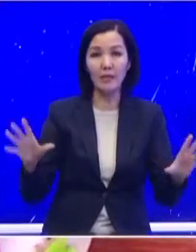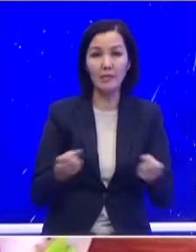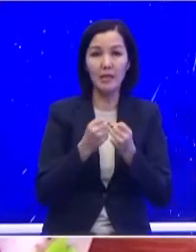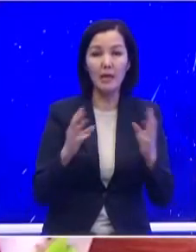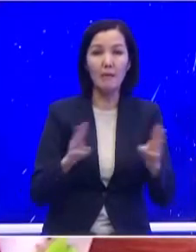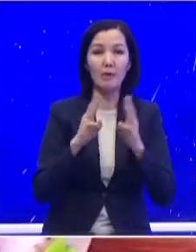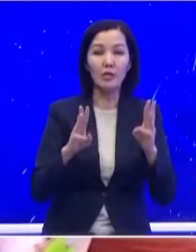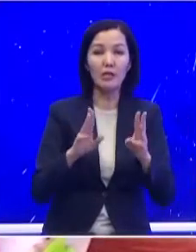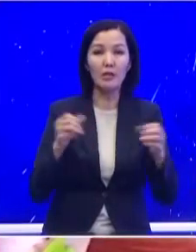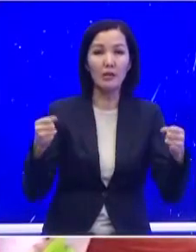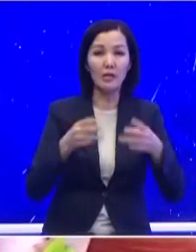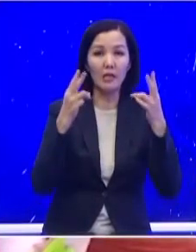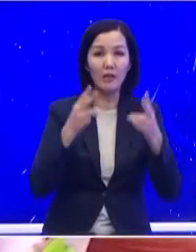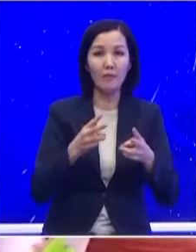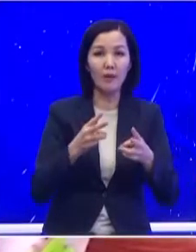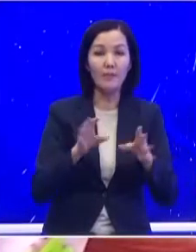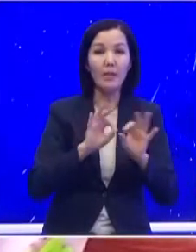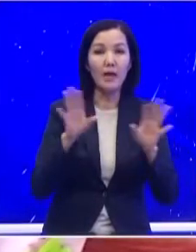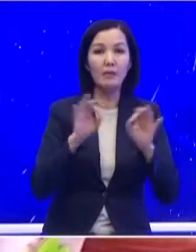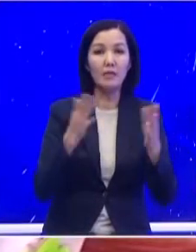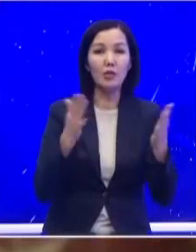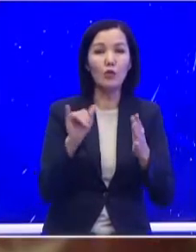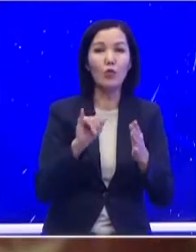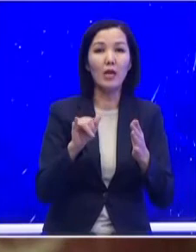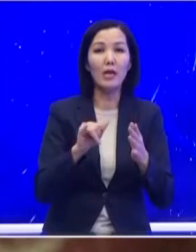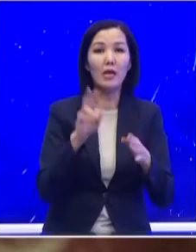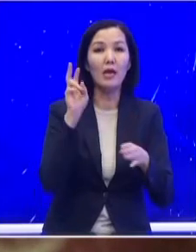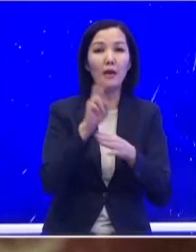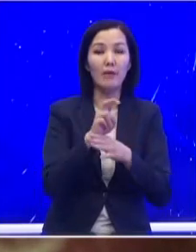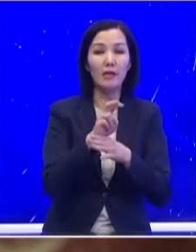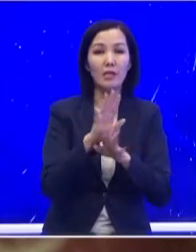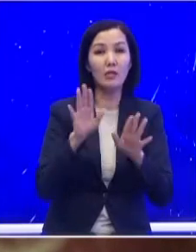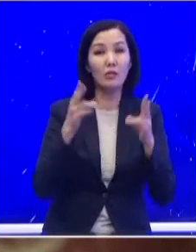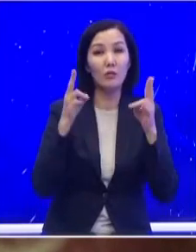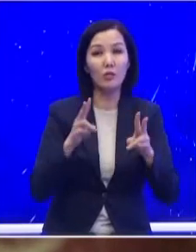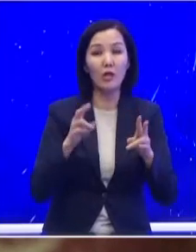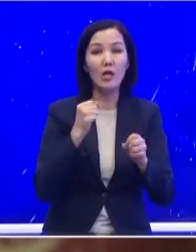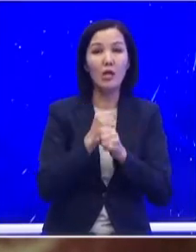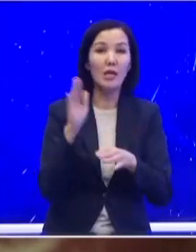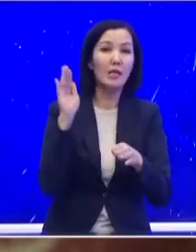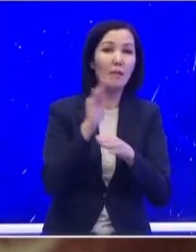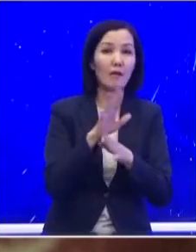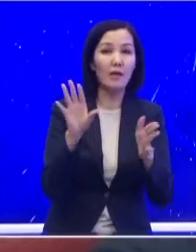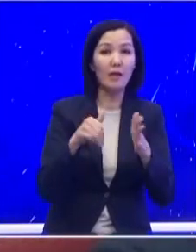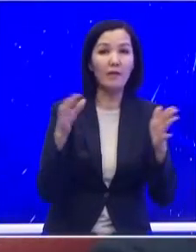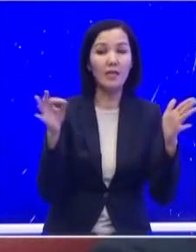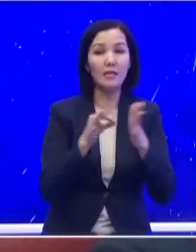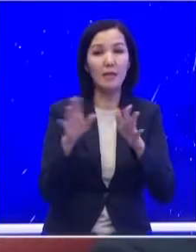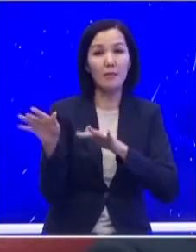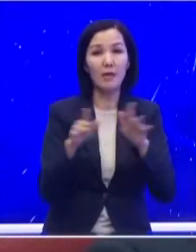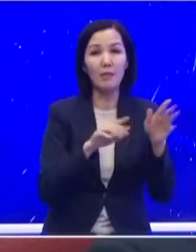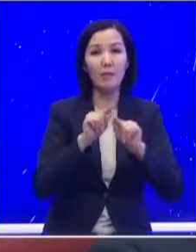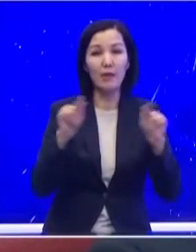при ДТП. Огнеборцы объяснили детям, куда и как обращаться при чрезвычайных ситуациях. Добавим, основная цель таких мероприятий